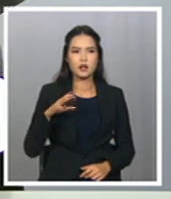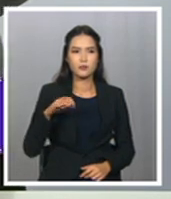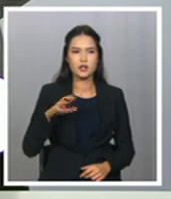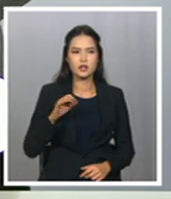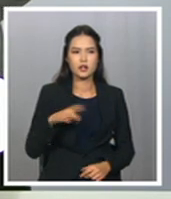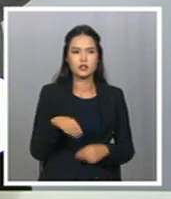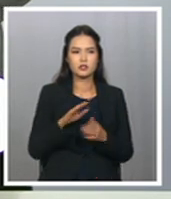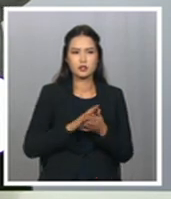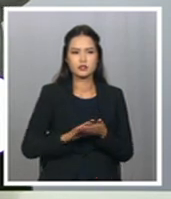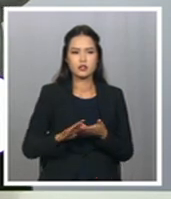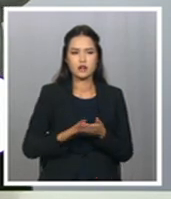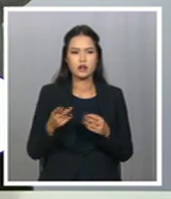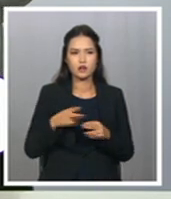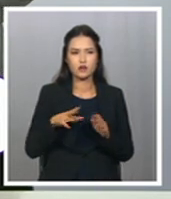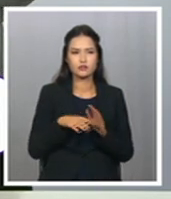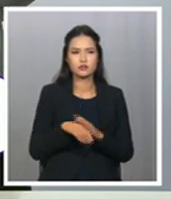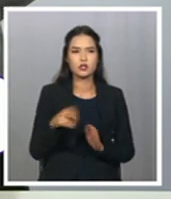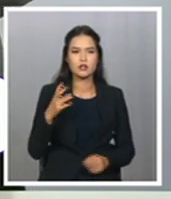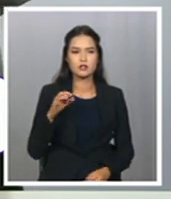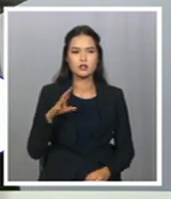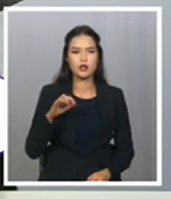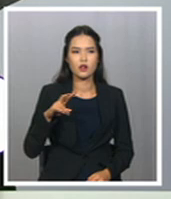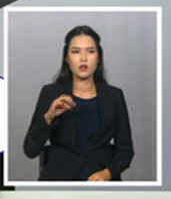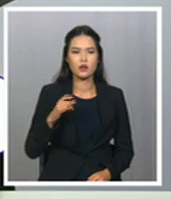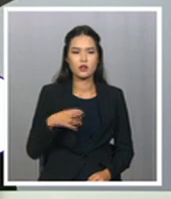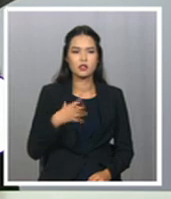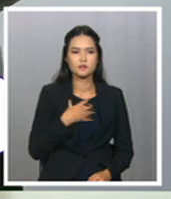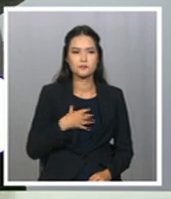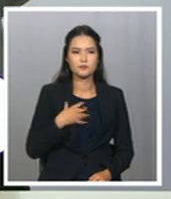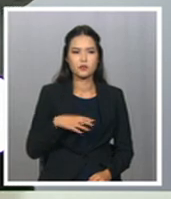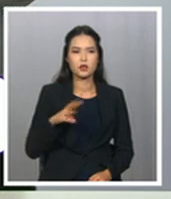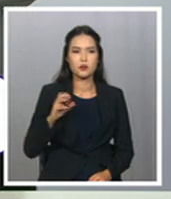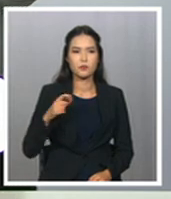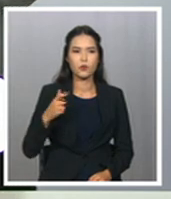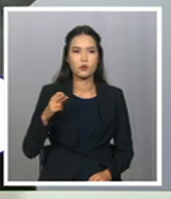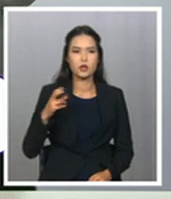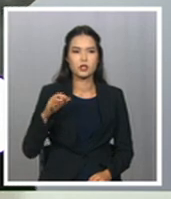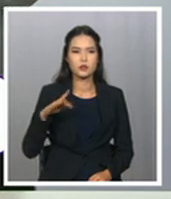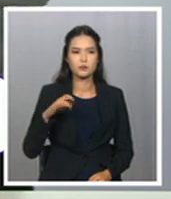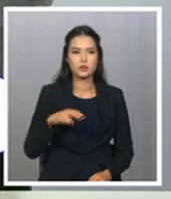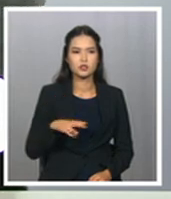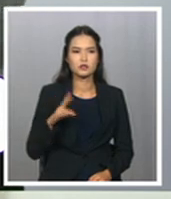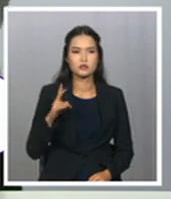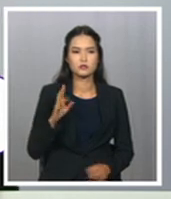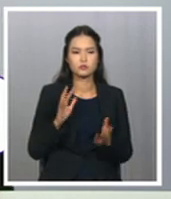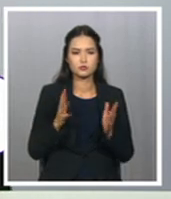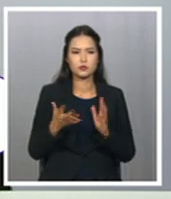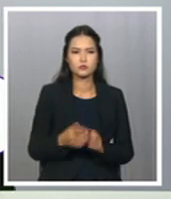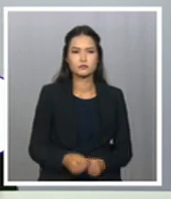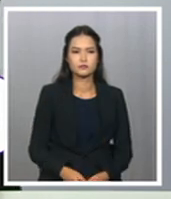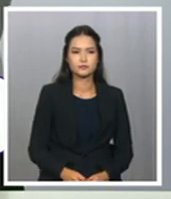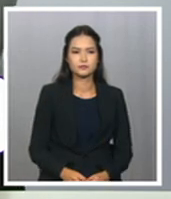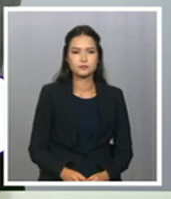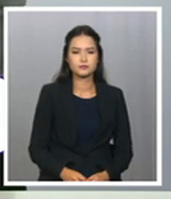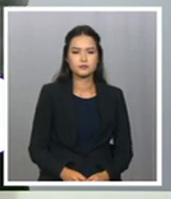тазалығы және оның цитологиялық негіздемесі, моногибридті будандастыру.